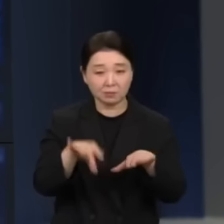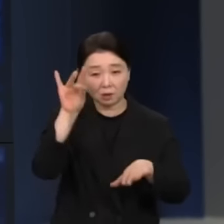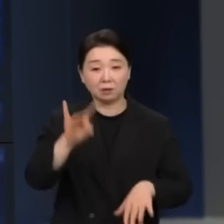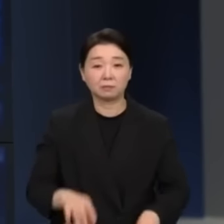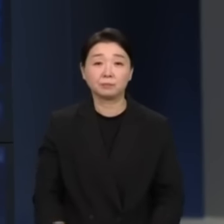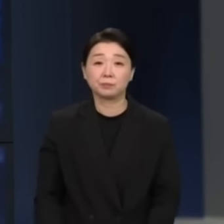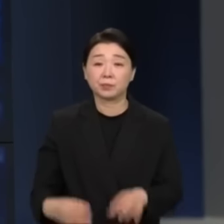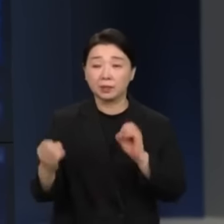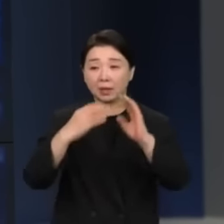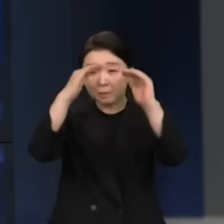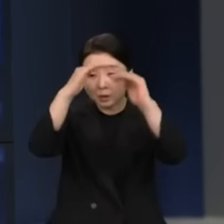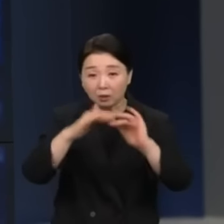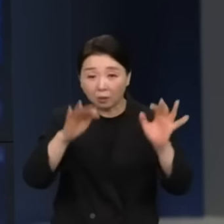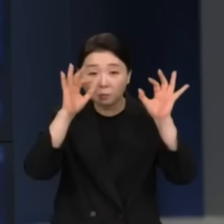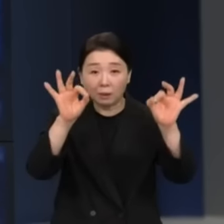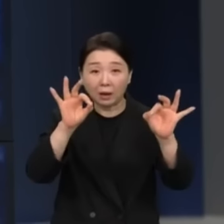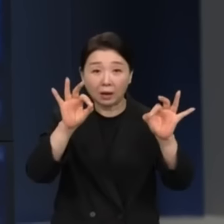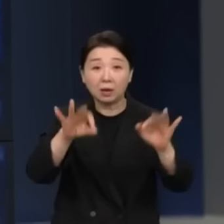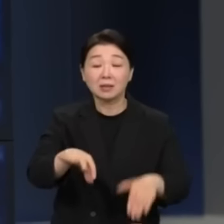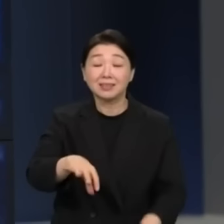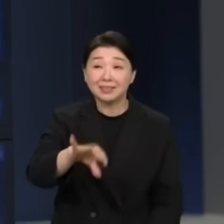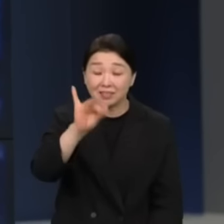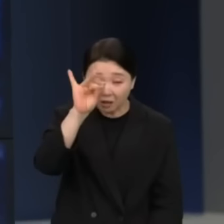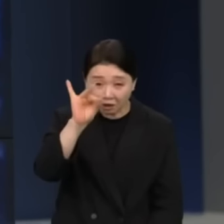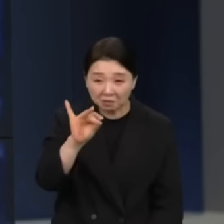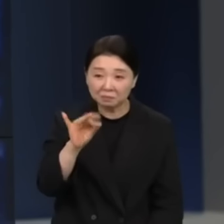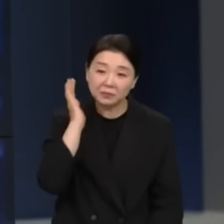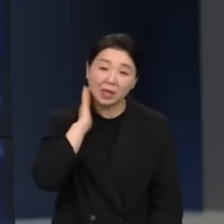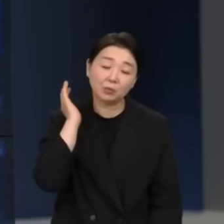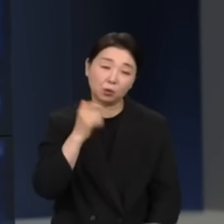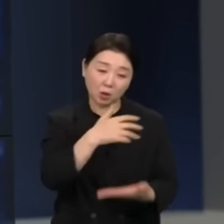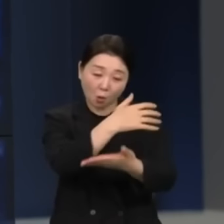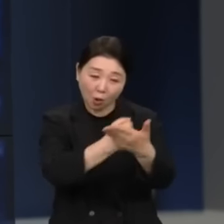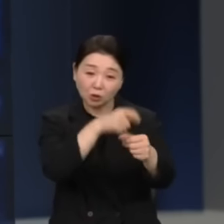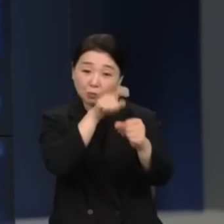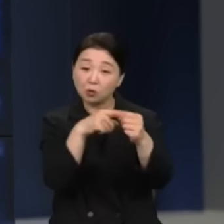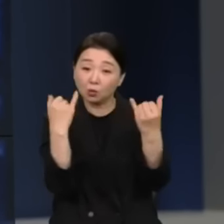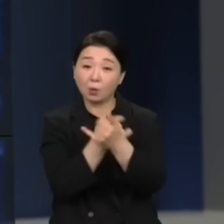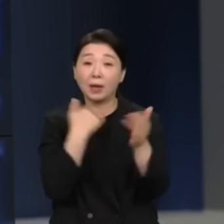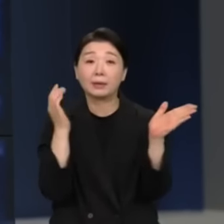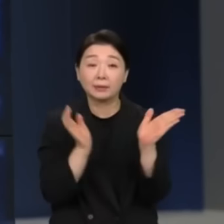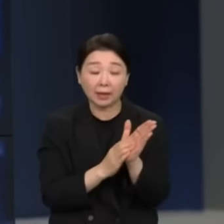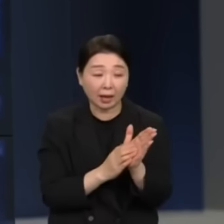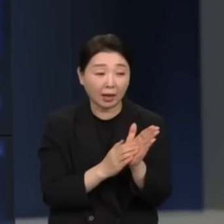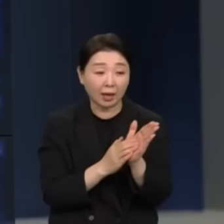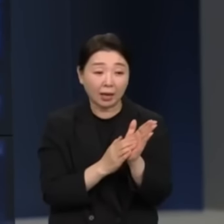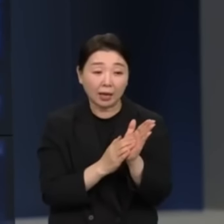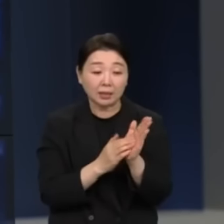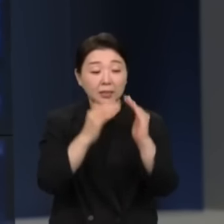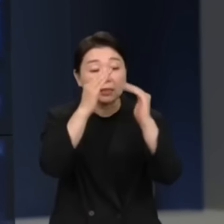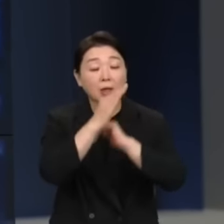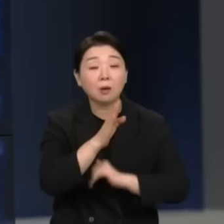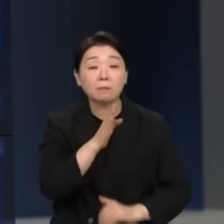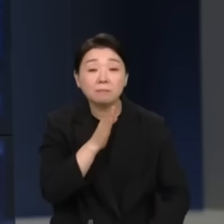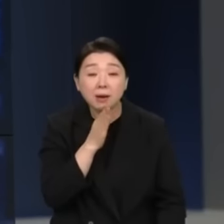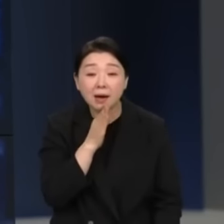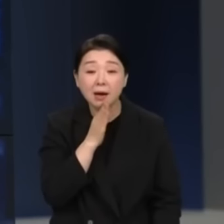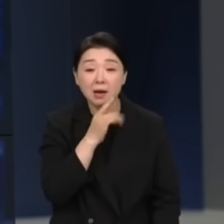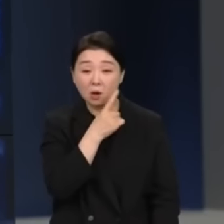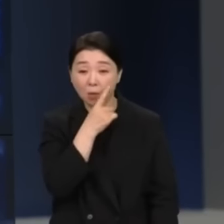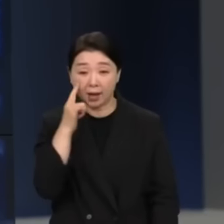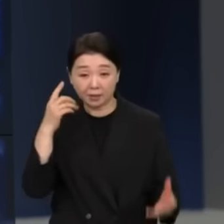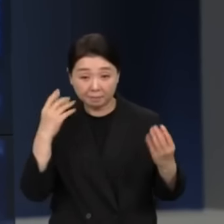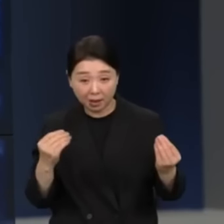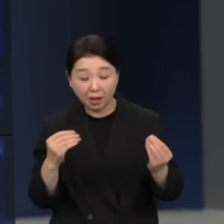이번에 답변 내용만 봤을 때는 처음 그렇게 답변이 나왔다고 볼 수가 있는데요. 이 발언이 만약에 사실이라면 네. 사건 회수 과정에